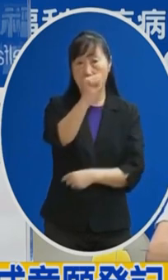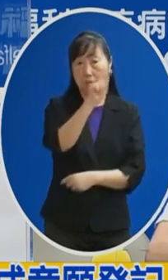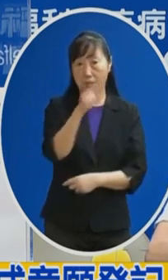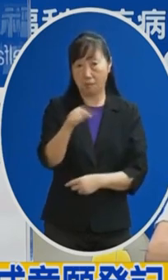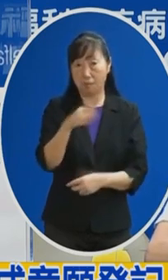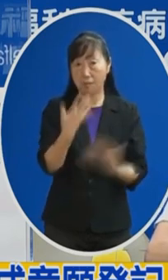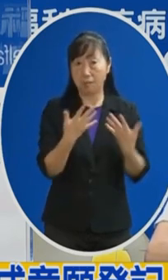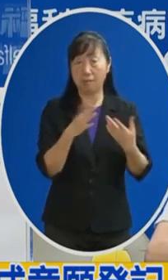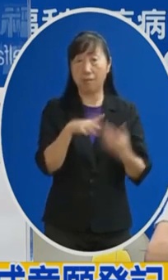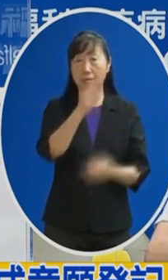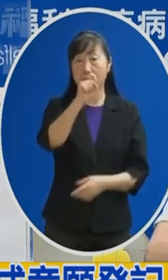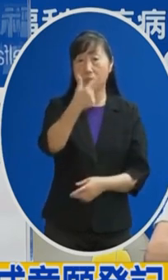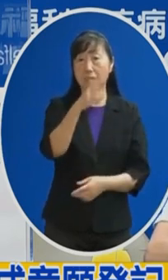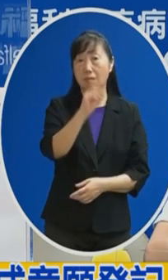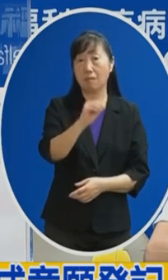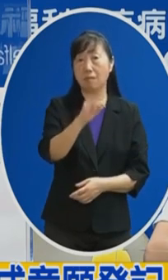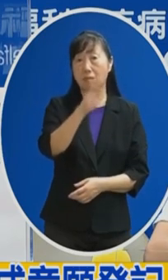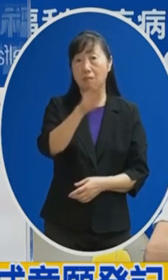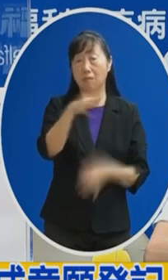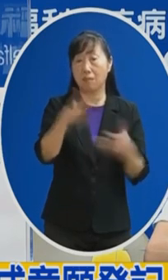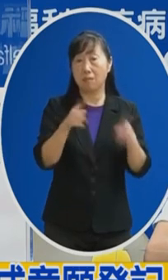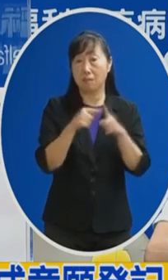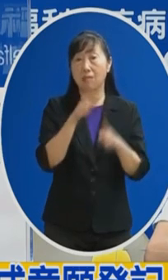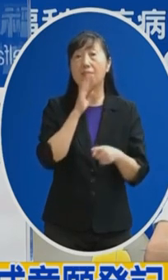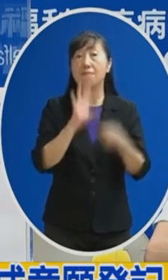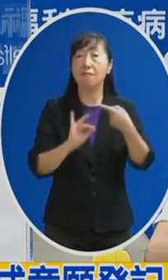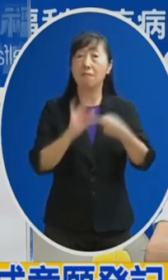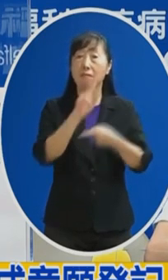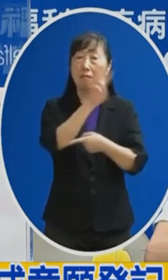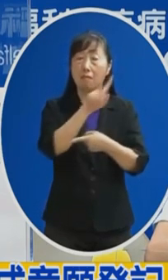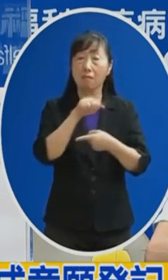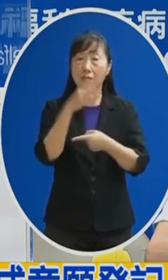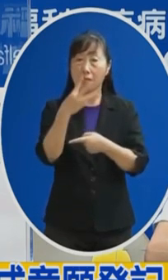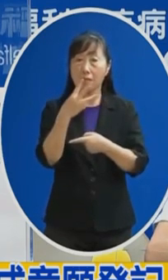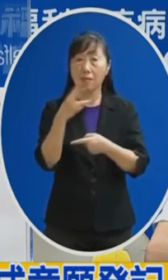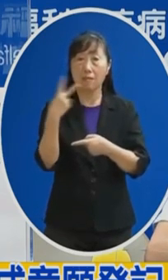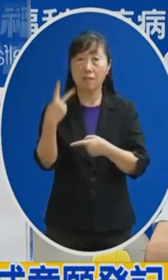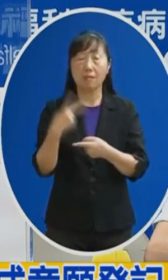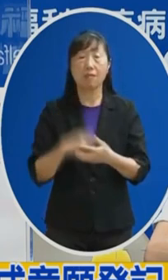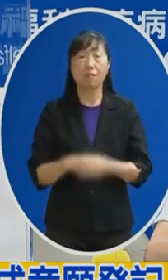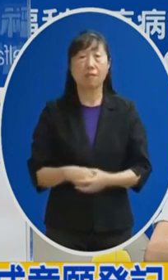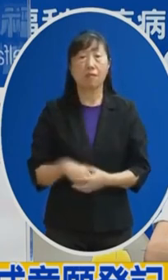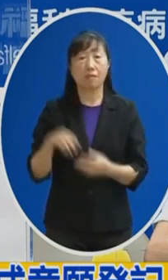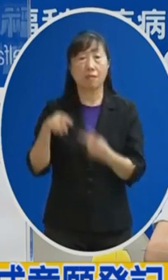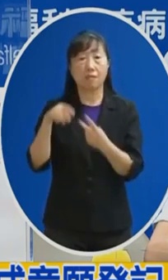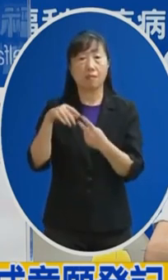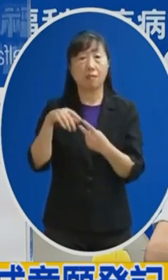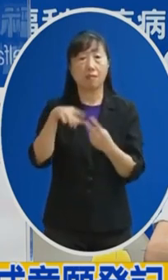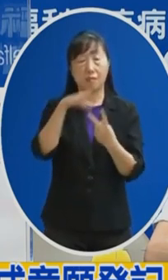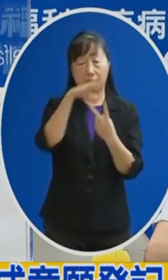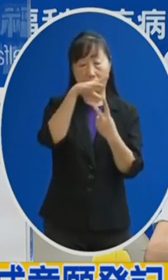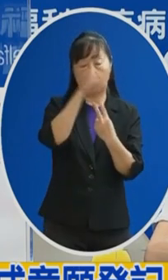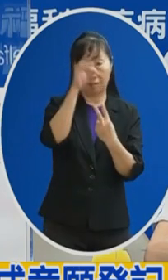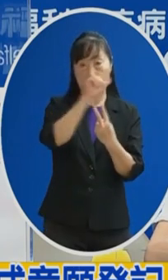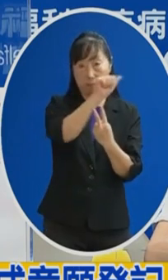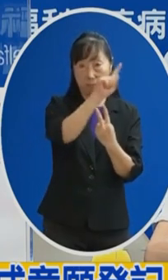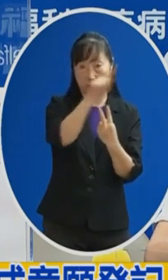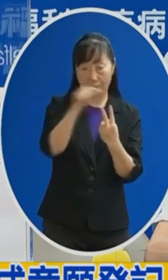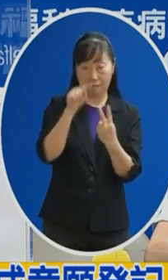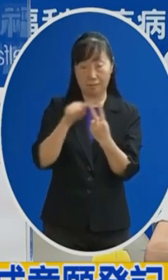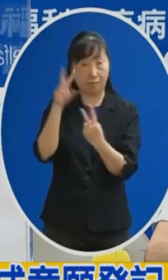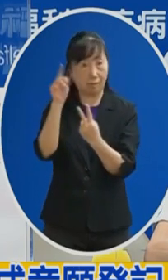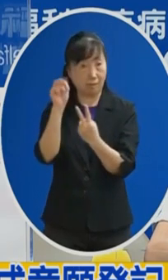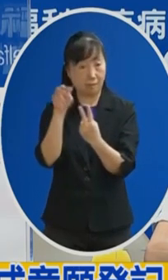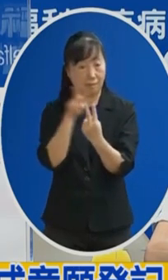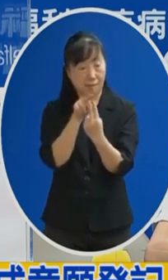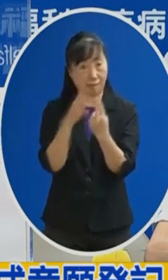在169000多的，占比是2.32%。那选择 A 类，同时选择 A 类跟 Moderna 的部分